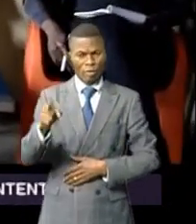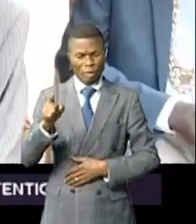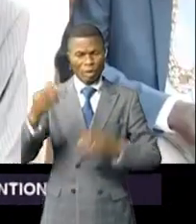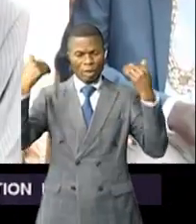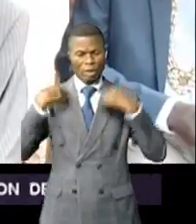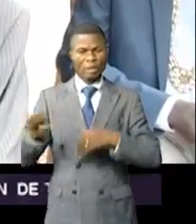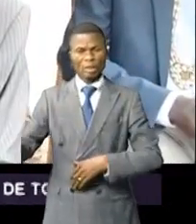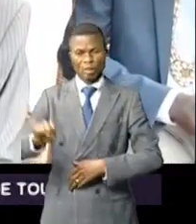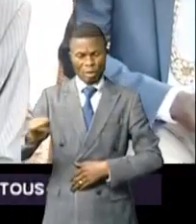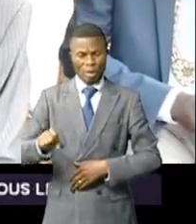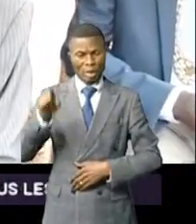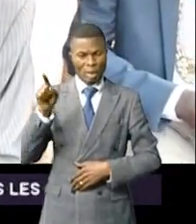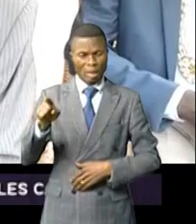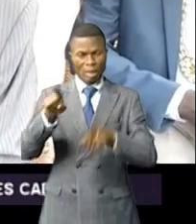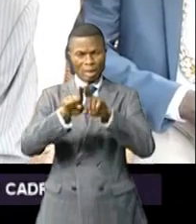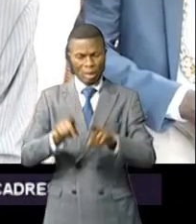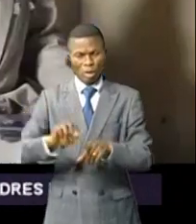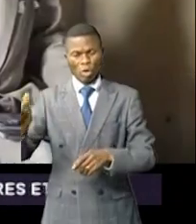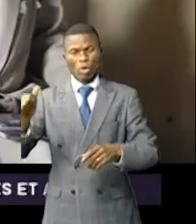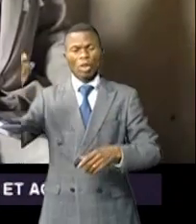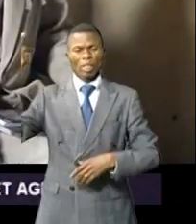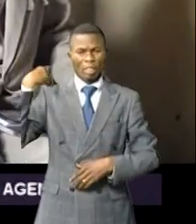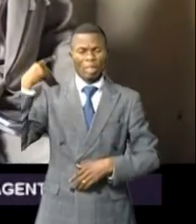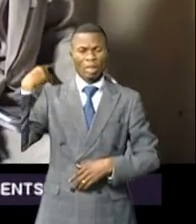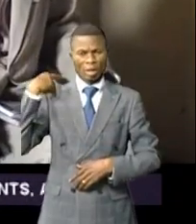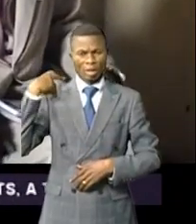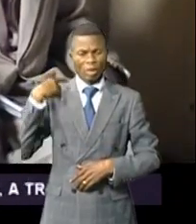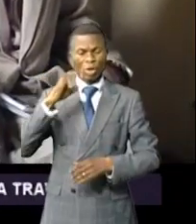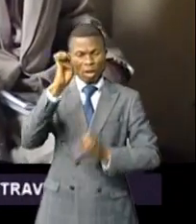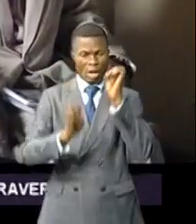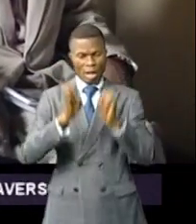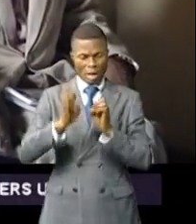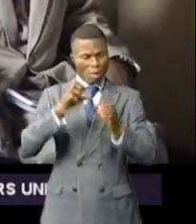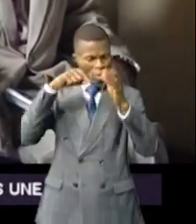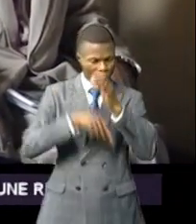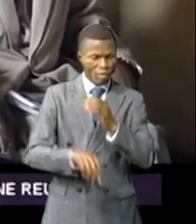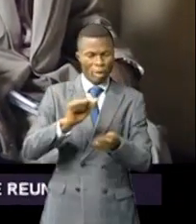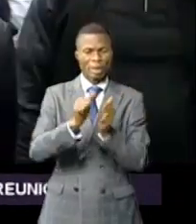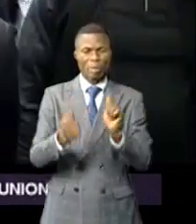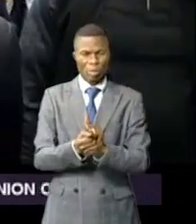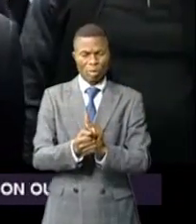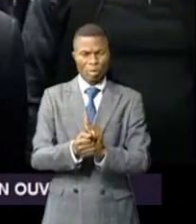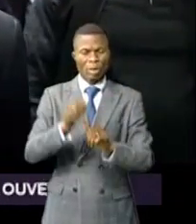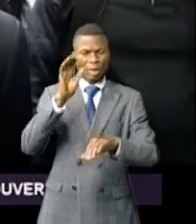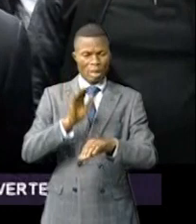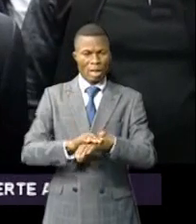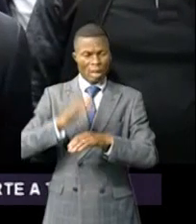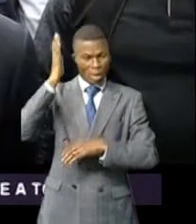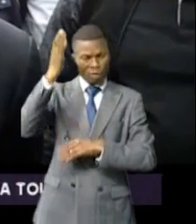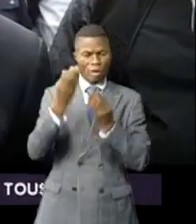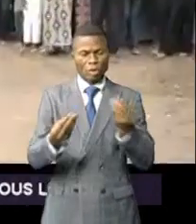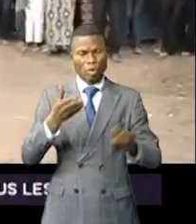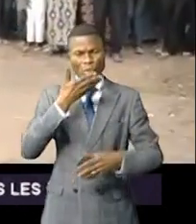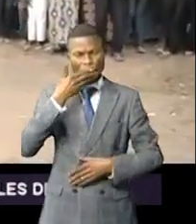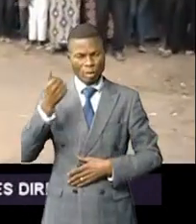chef de secteur de Bakwanyambi et quelques notables pour une évaluation profonde de la situation qui aboutira à des